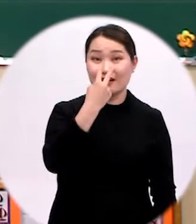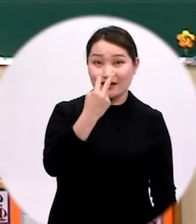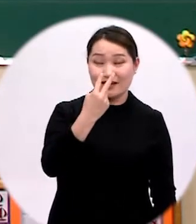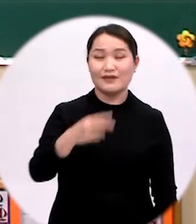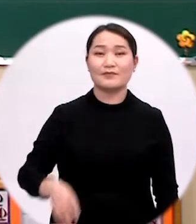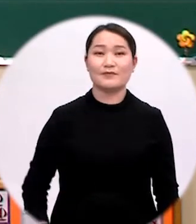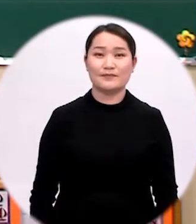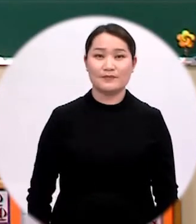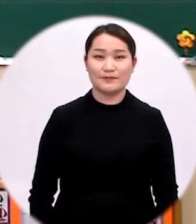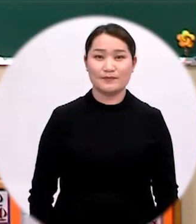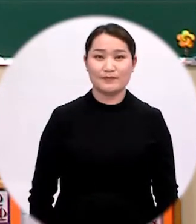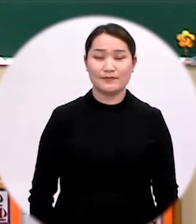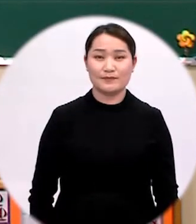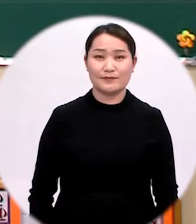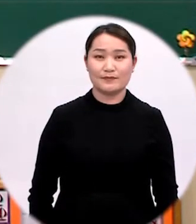бичнэ.